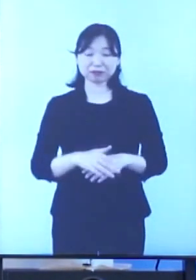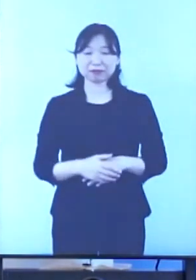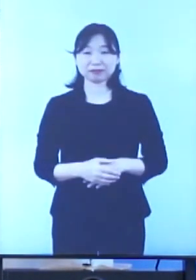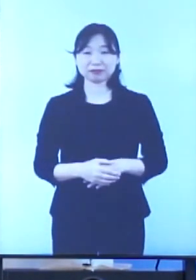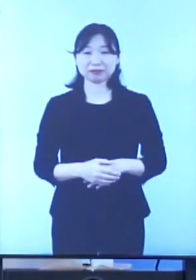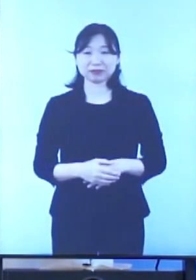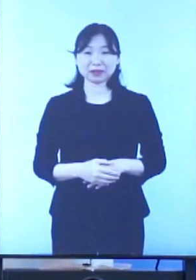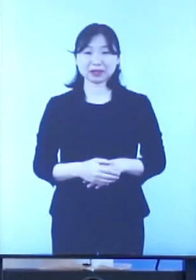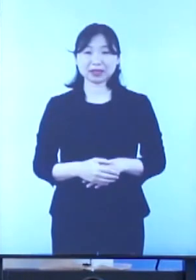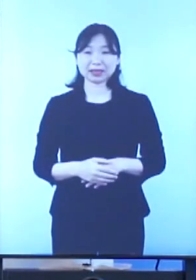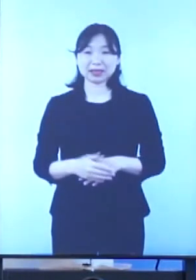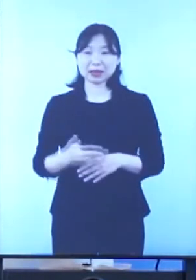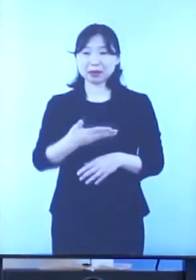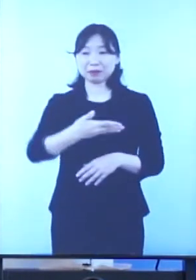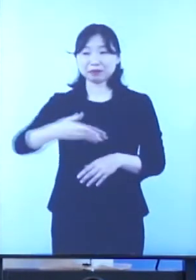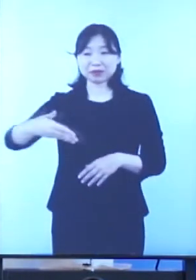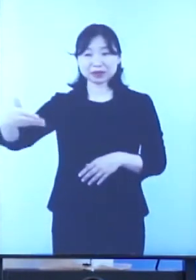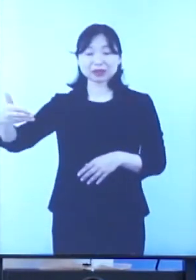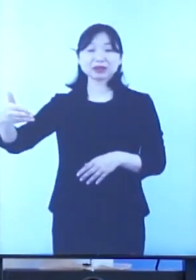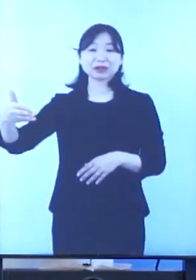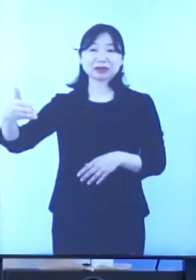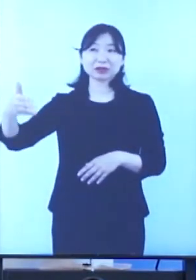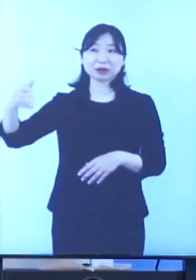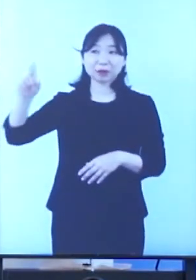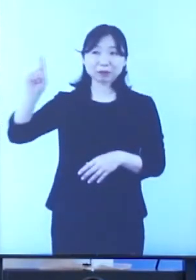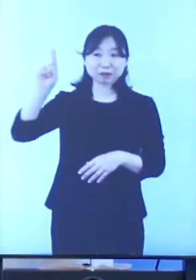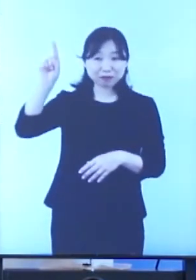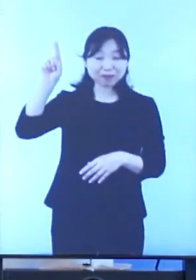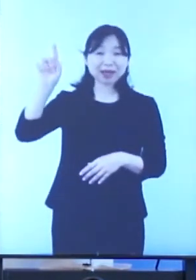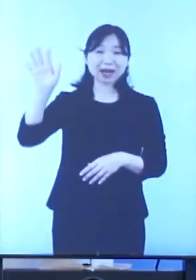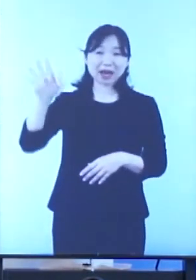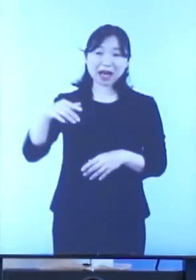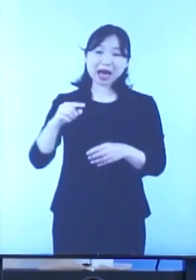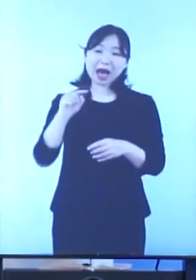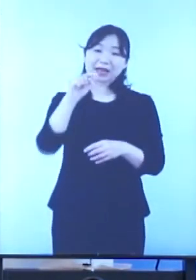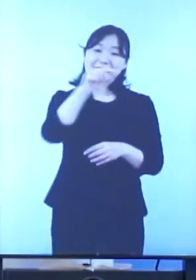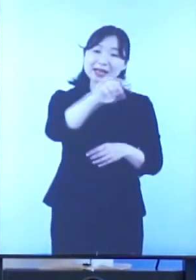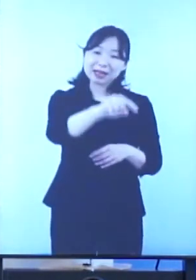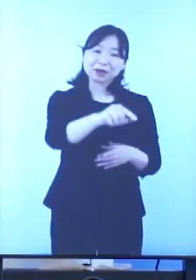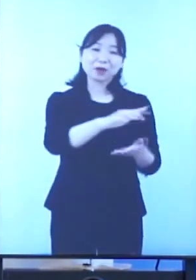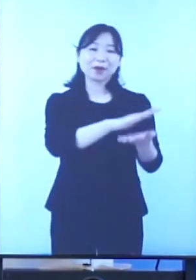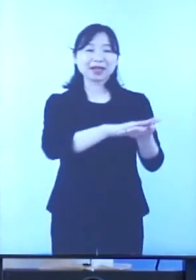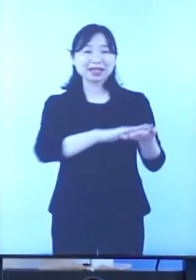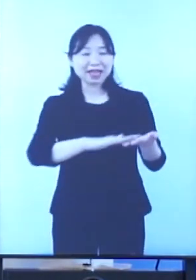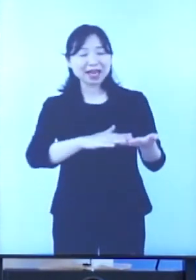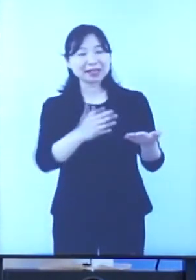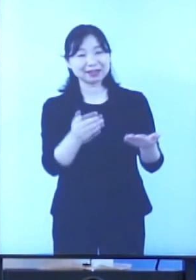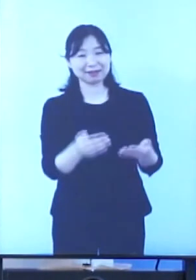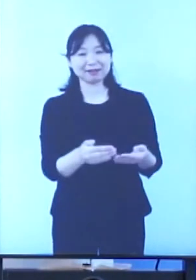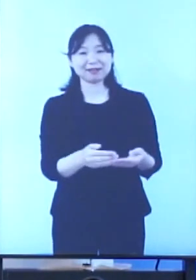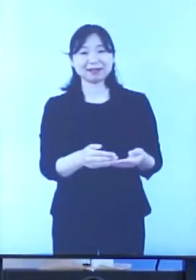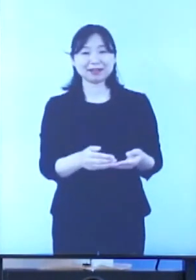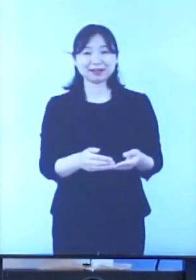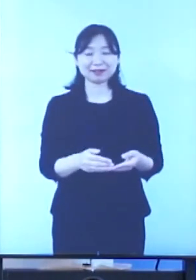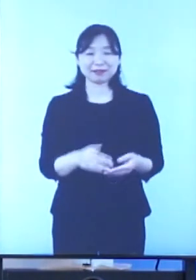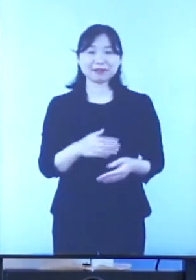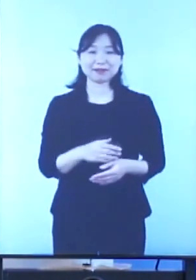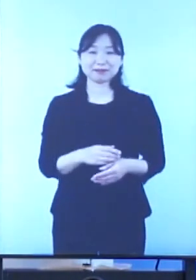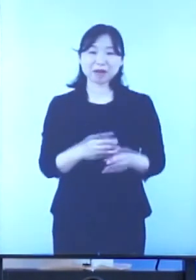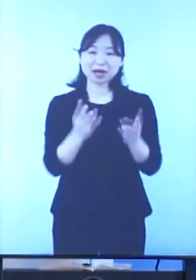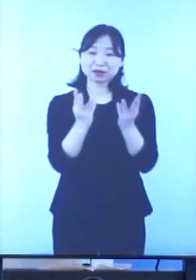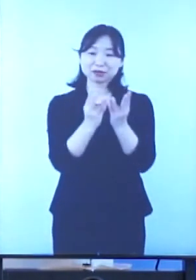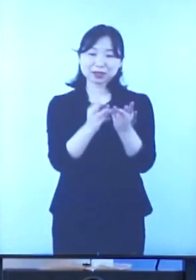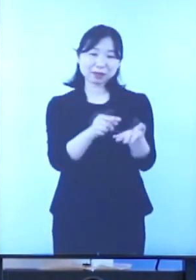河口からある一定程度離れたところは随分きれいになったなっていう、ことが数字とし